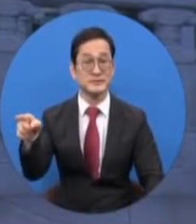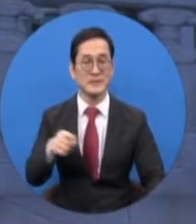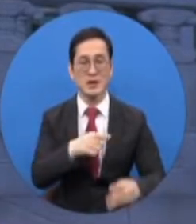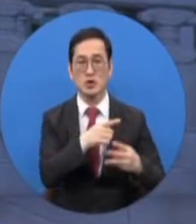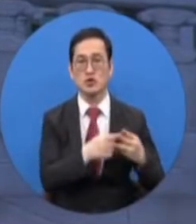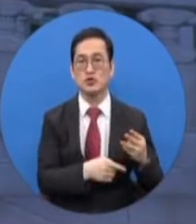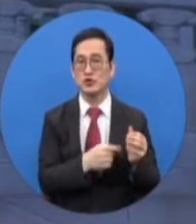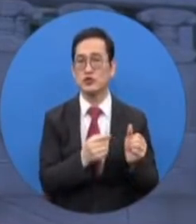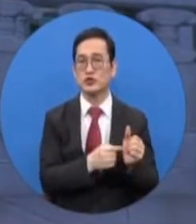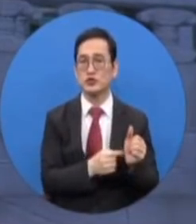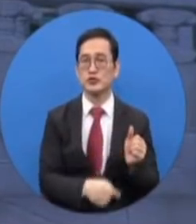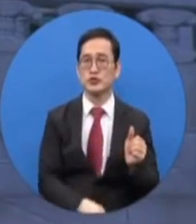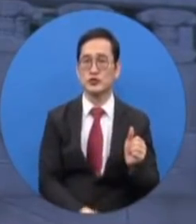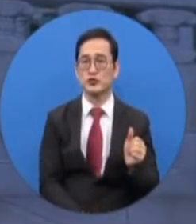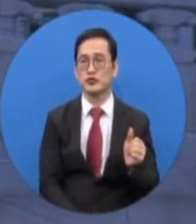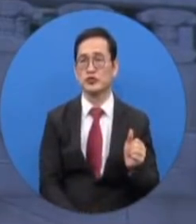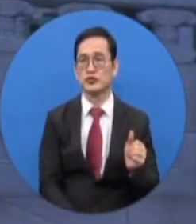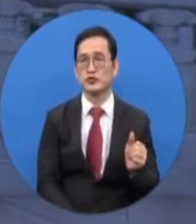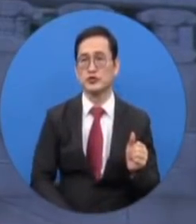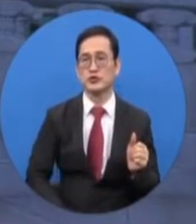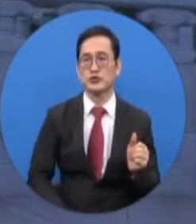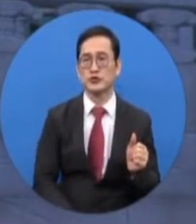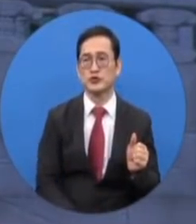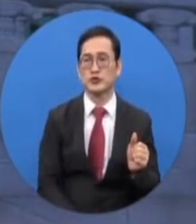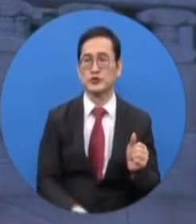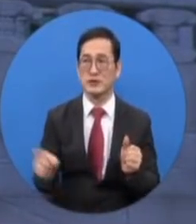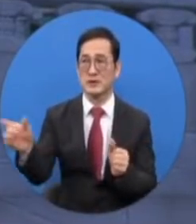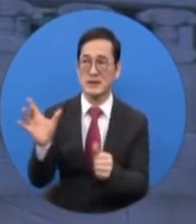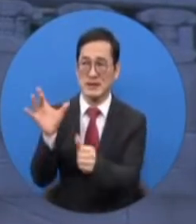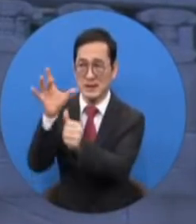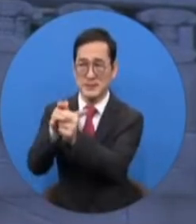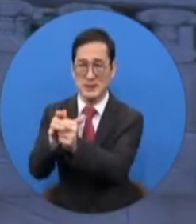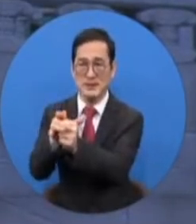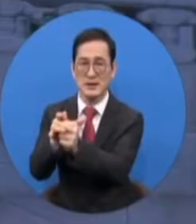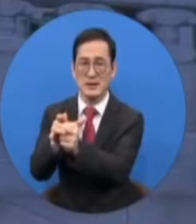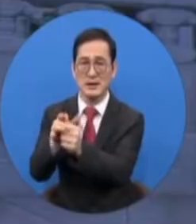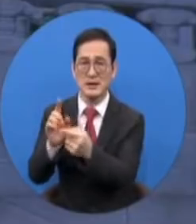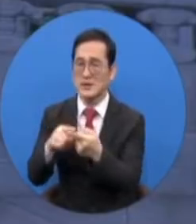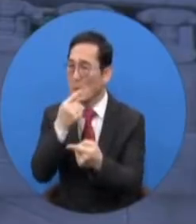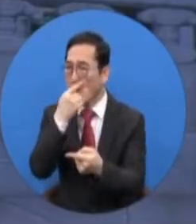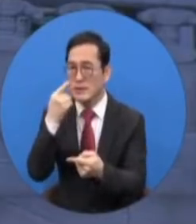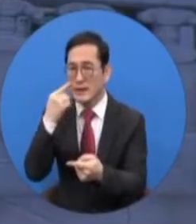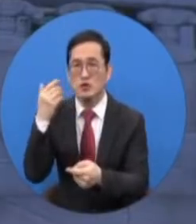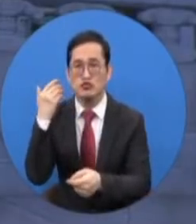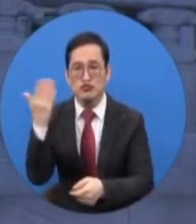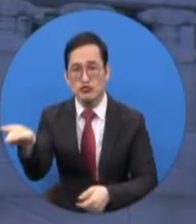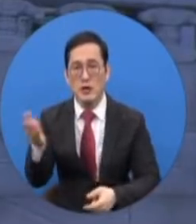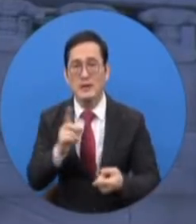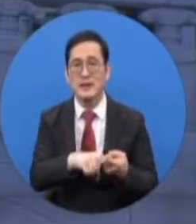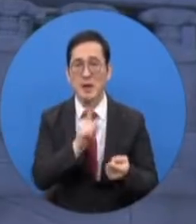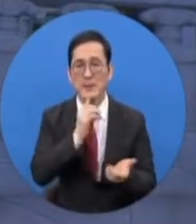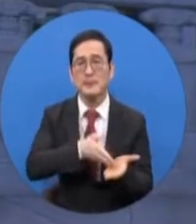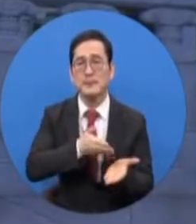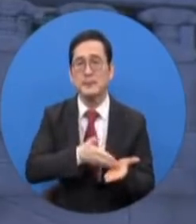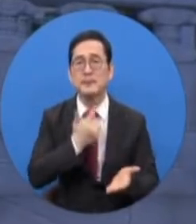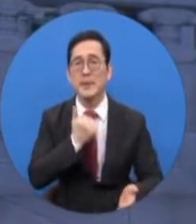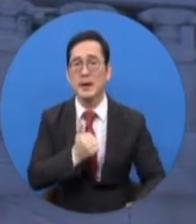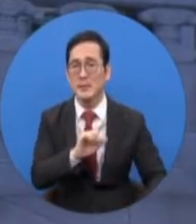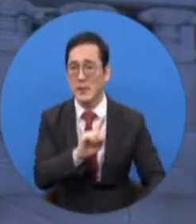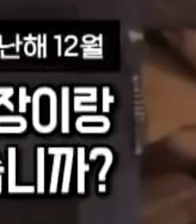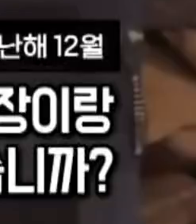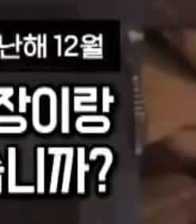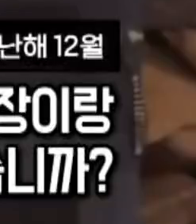윤석열 당선인 후보 시절에 김오수 임기 보장에 대한 언급 부분도 있습니다. 그렇기 때문에 민주당이 지금 더 비판하는 거겠죠? 들어보시죠.